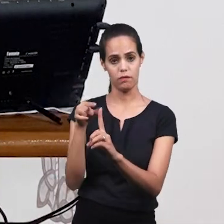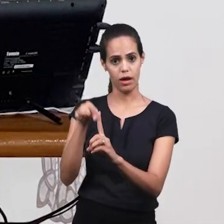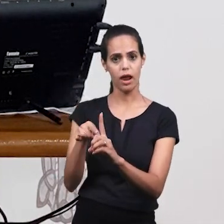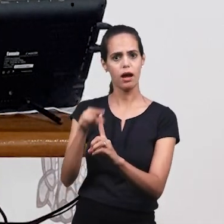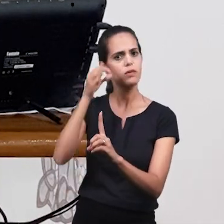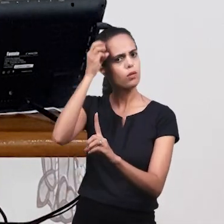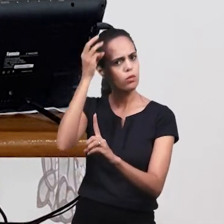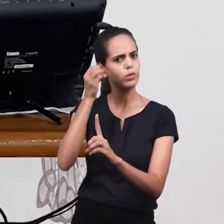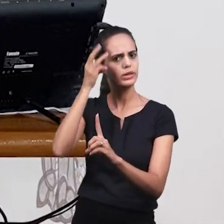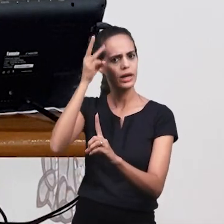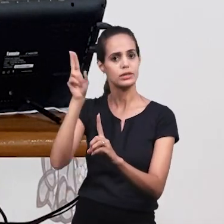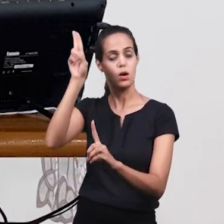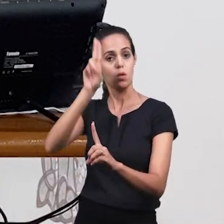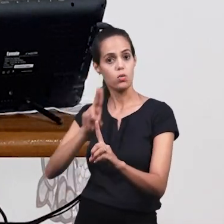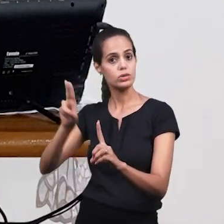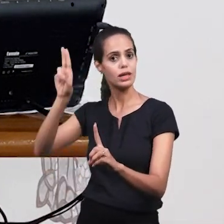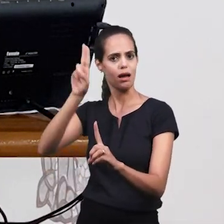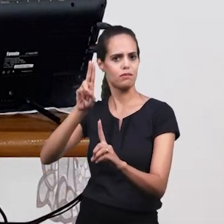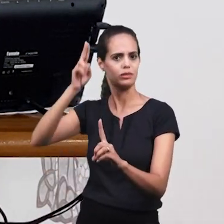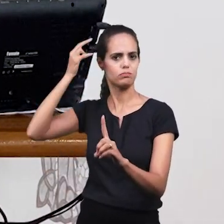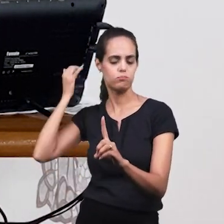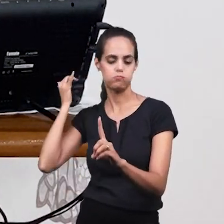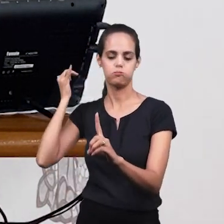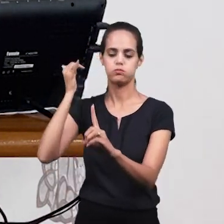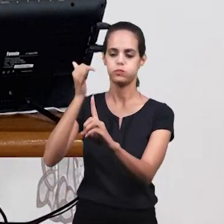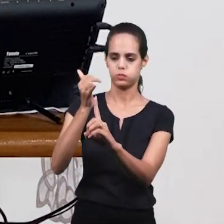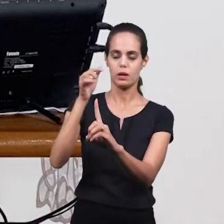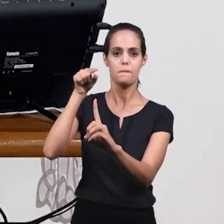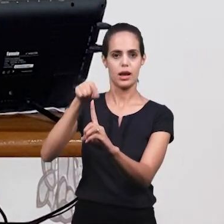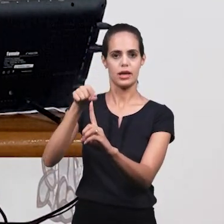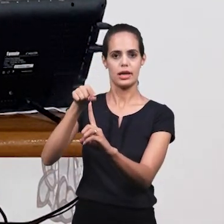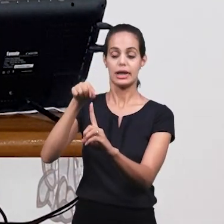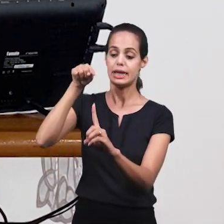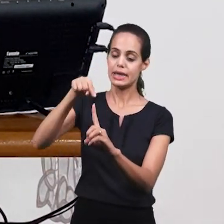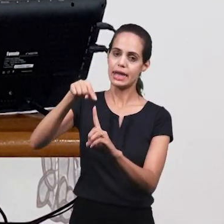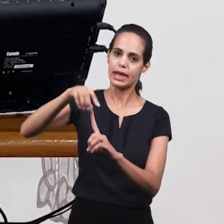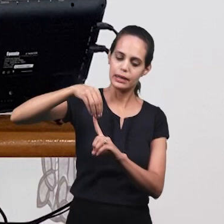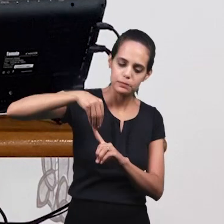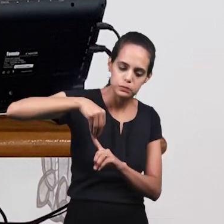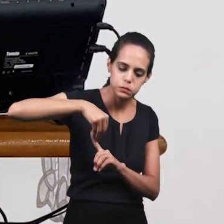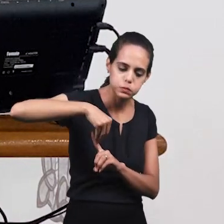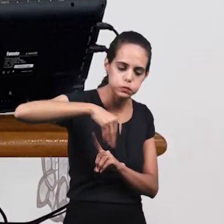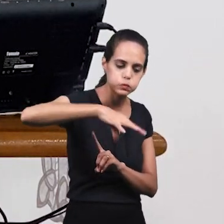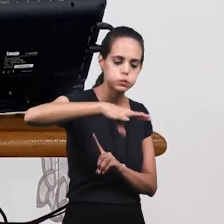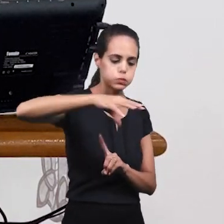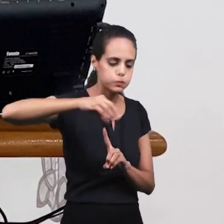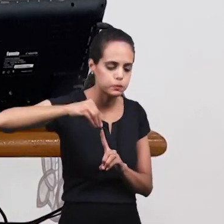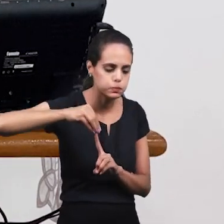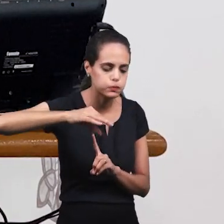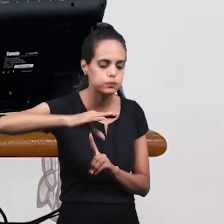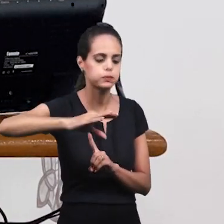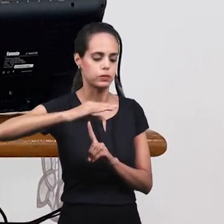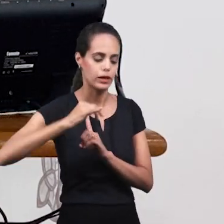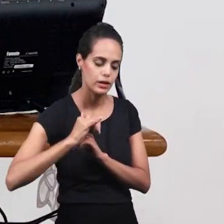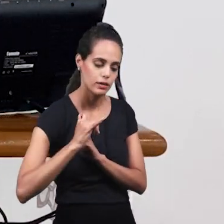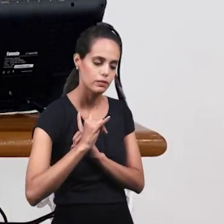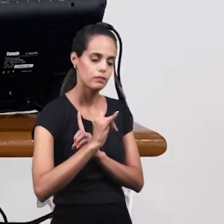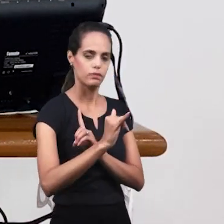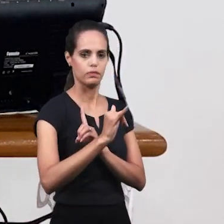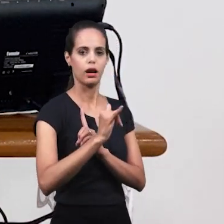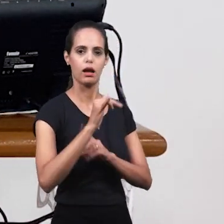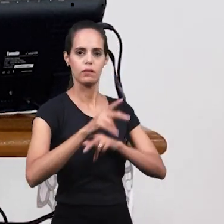du peuple. Il-même, comme il a été appelé, lui-même, il confesse au Seigneur qu'il était un